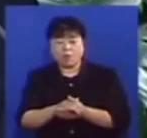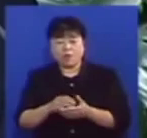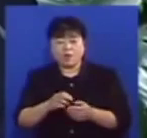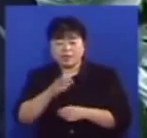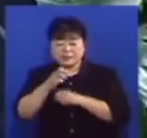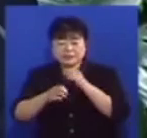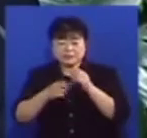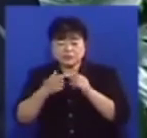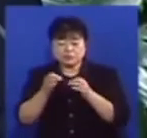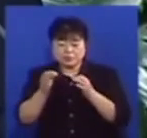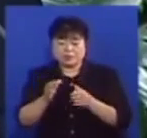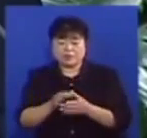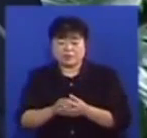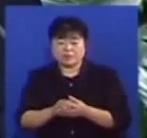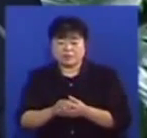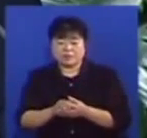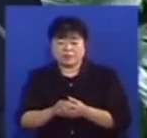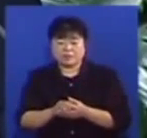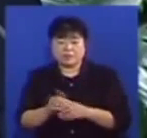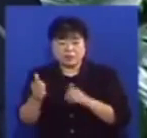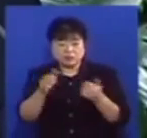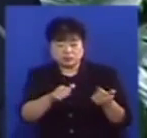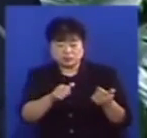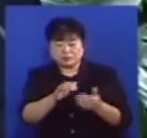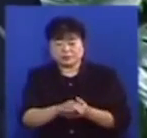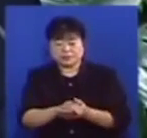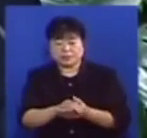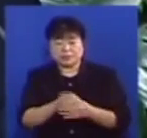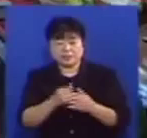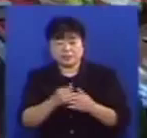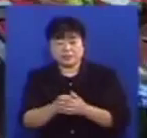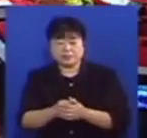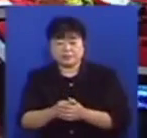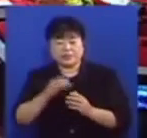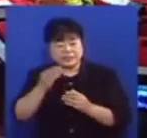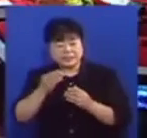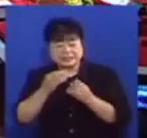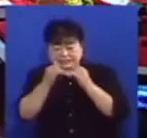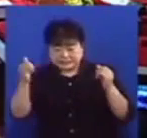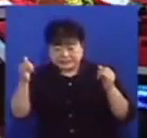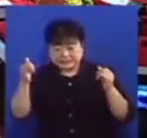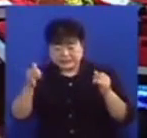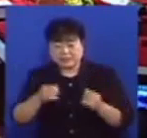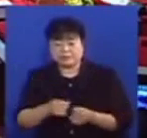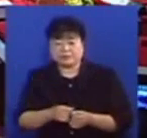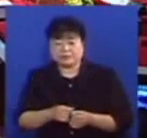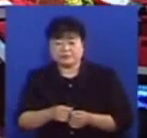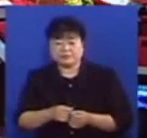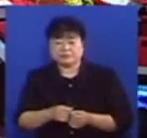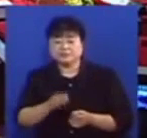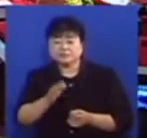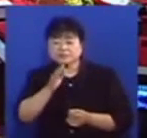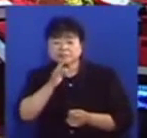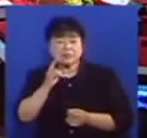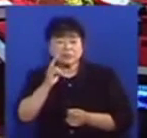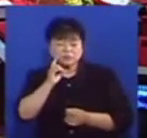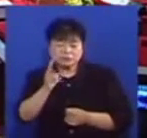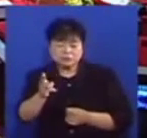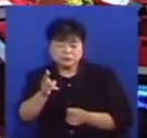36명이나 엎드려져 죽었습니다. 그러니까 온 이스라엘 백성이 물을 수한 듯이 처참한